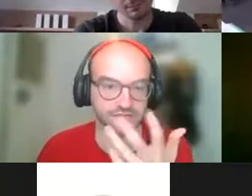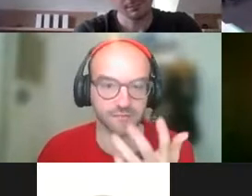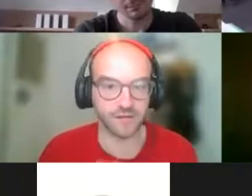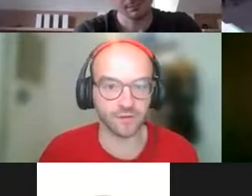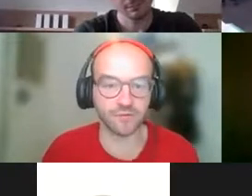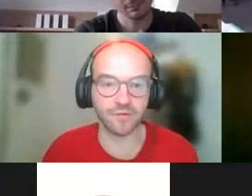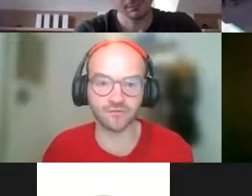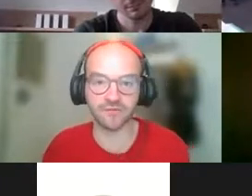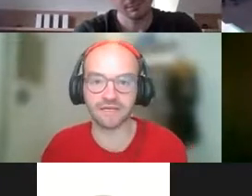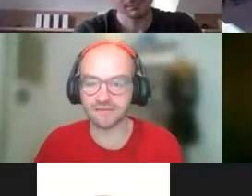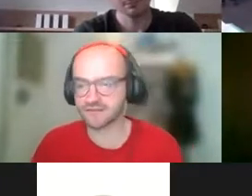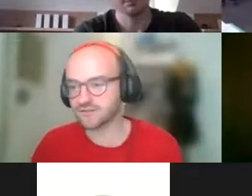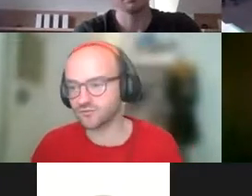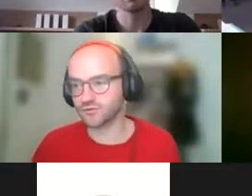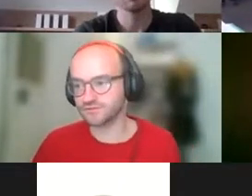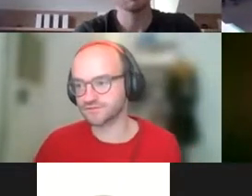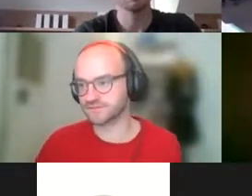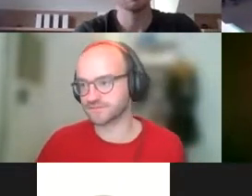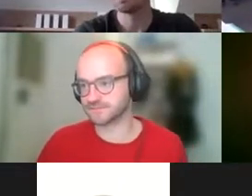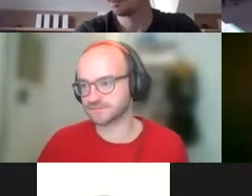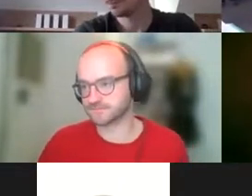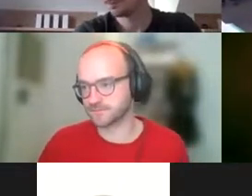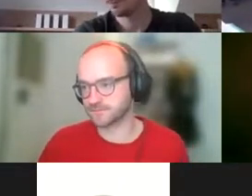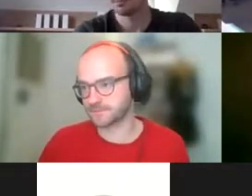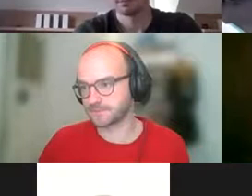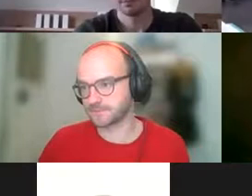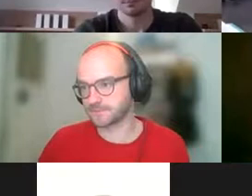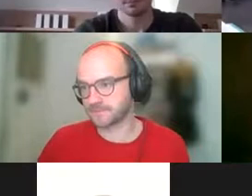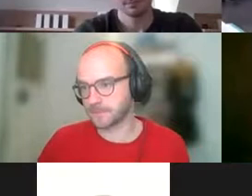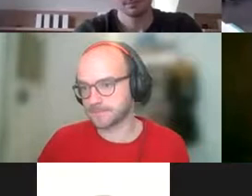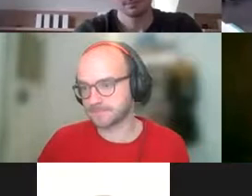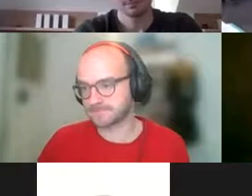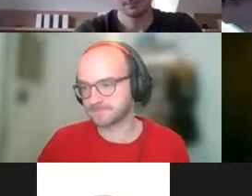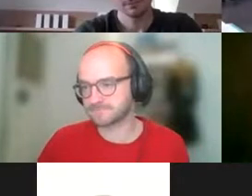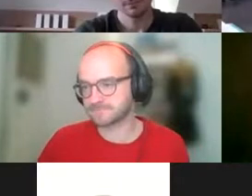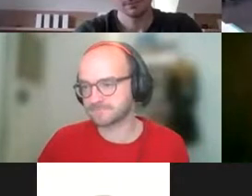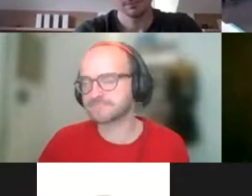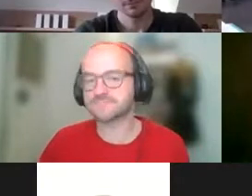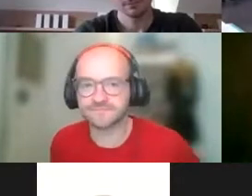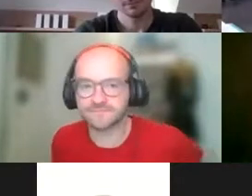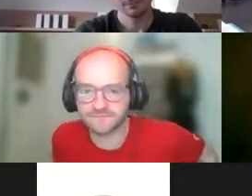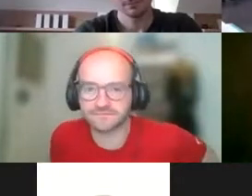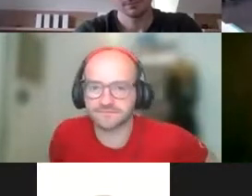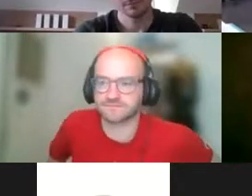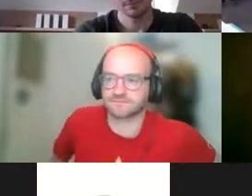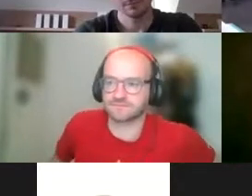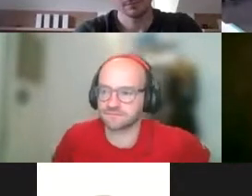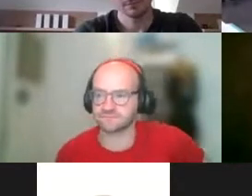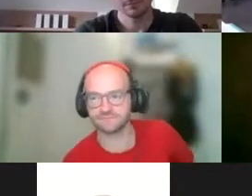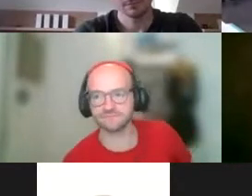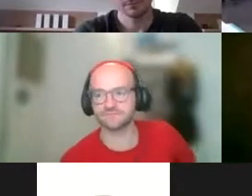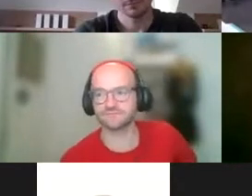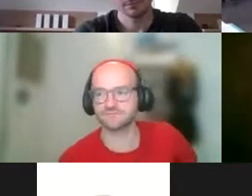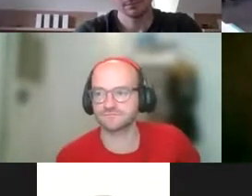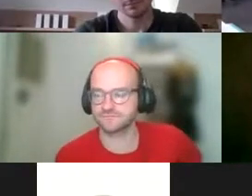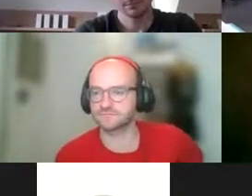Of als jij mij daarover wilt bellen of mailen, doe gerust. Ik wou nog heel vlug even inpikken. Er was ook iemand die aanhaalde van het is makkelijk om